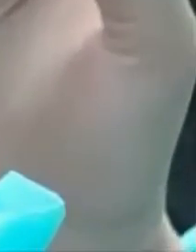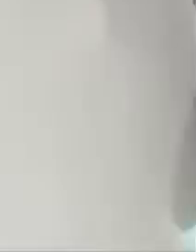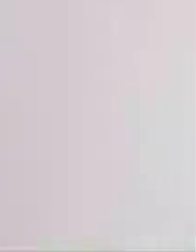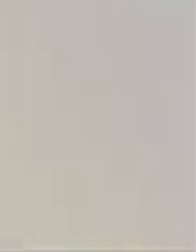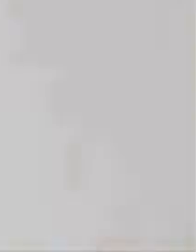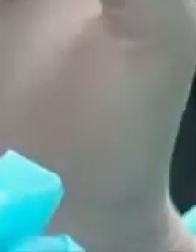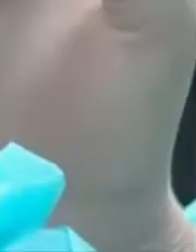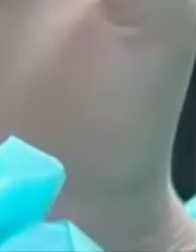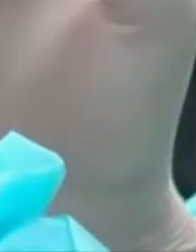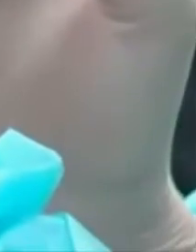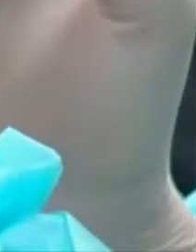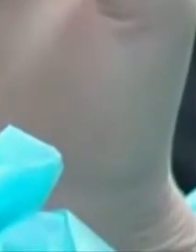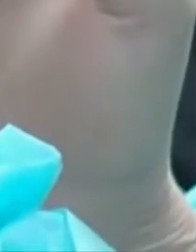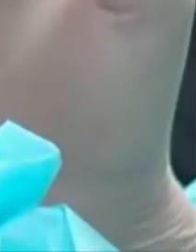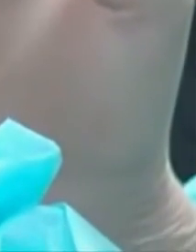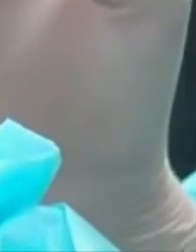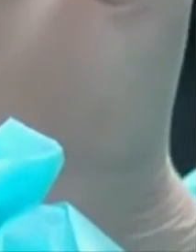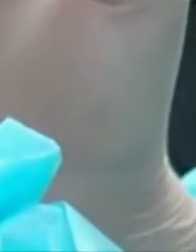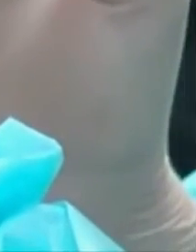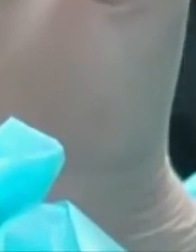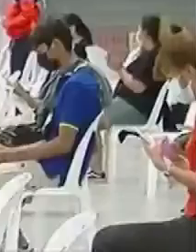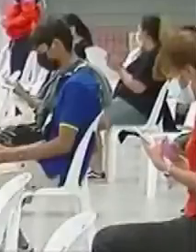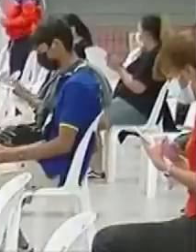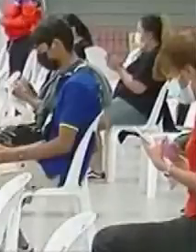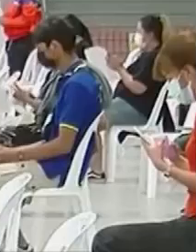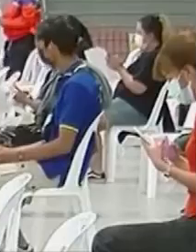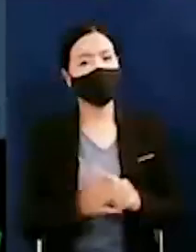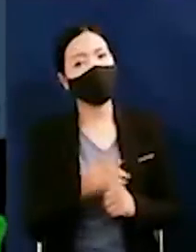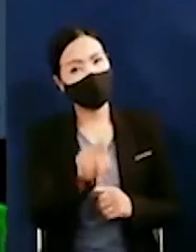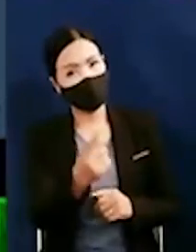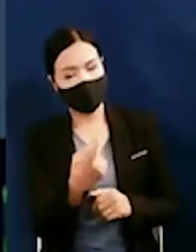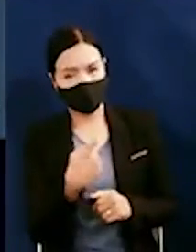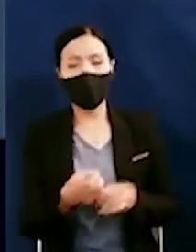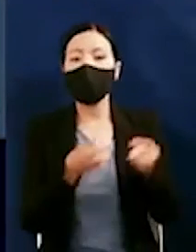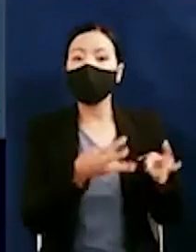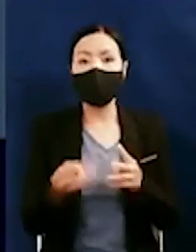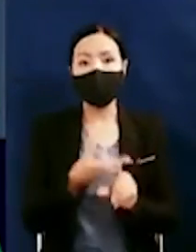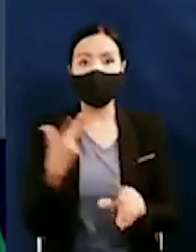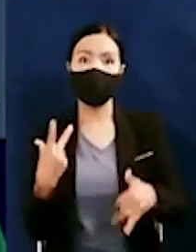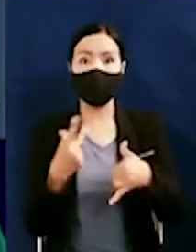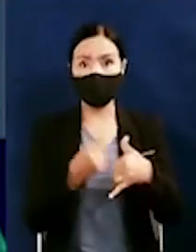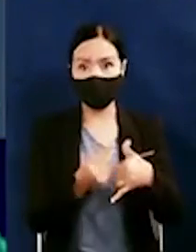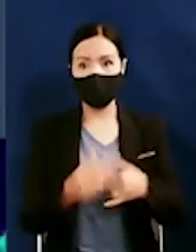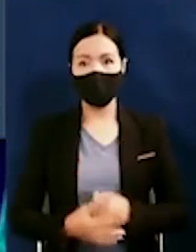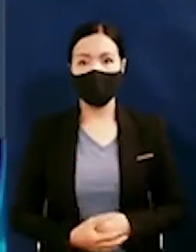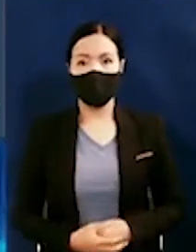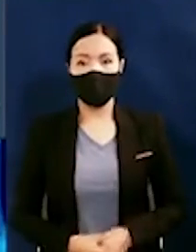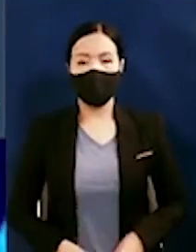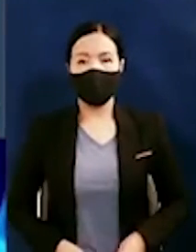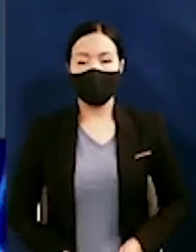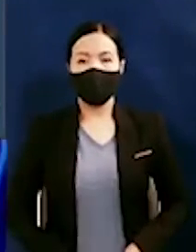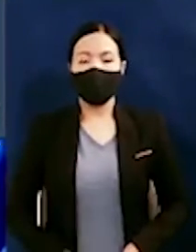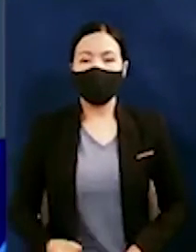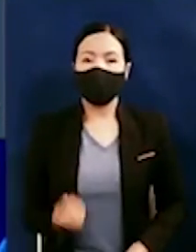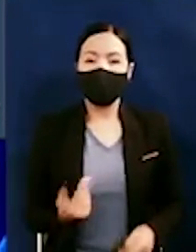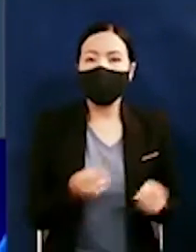เดี๋ยวไปฟังเสียงของนายแพทย์เวสสันนามวาทครับแนวทางของการฉีดวัคซีนนะครับจะไล่เรียง